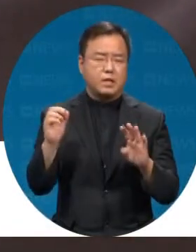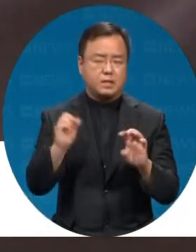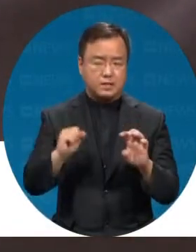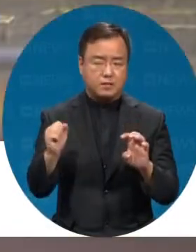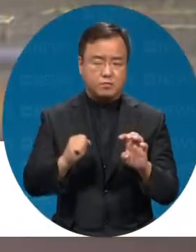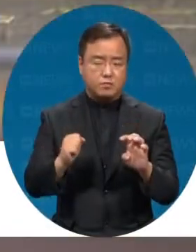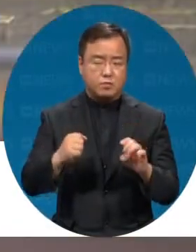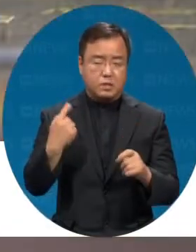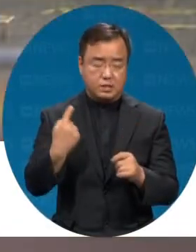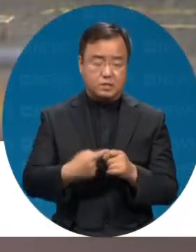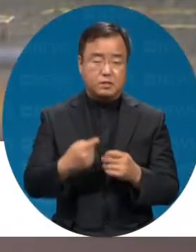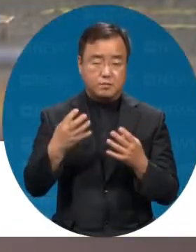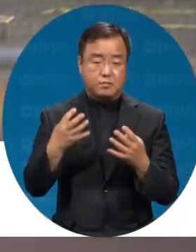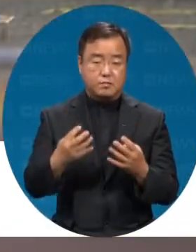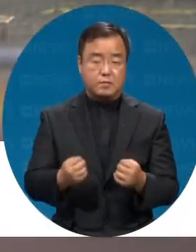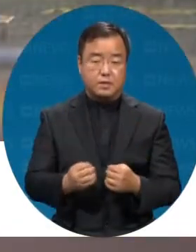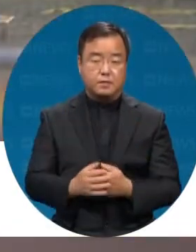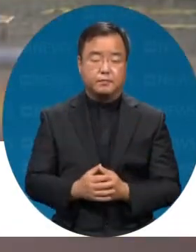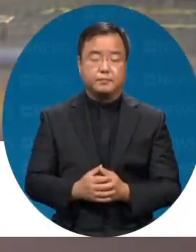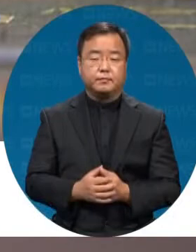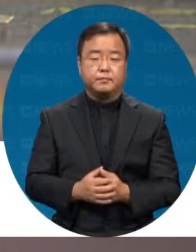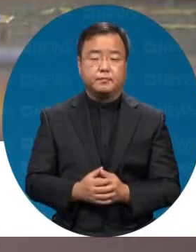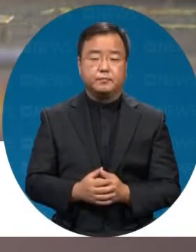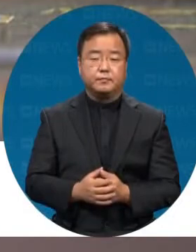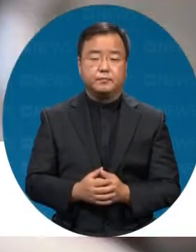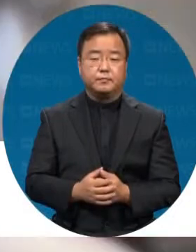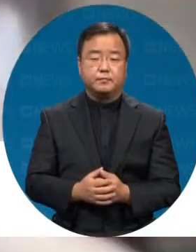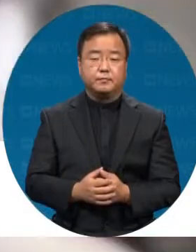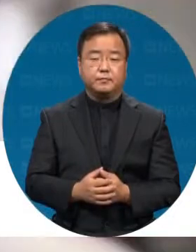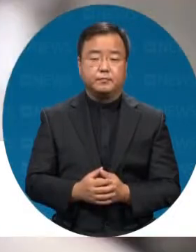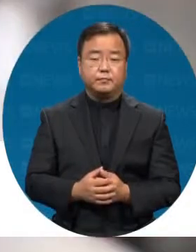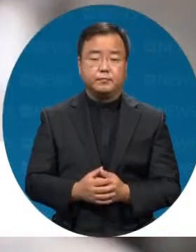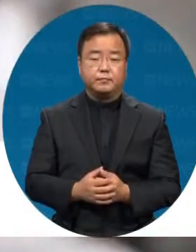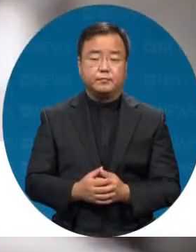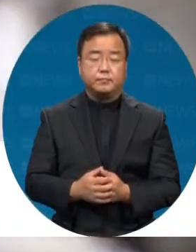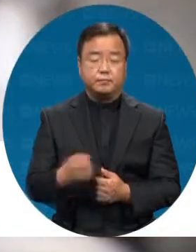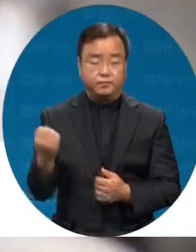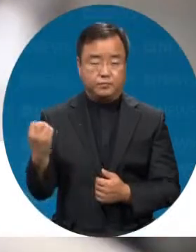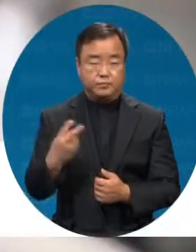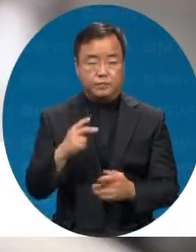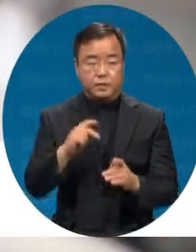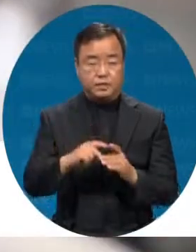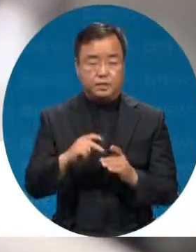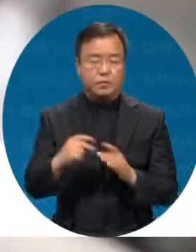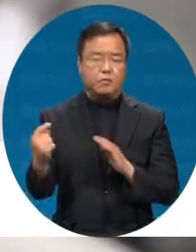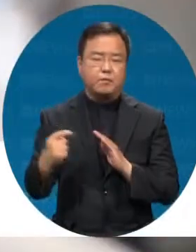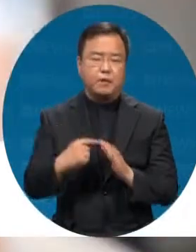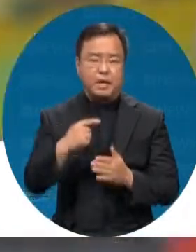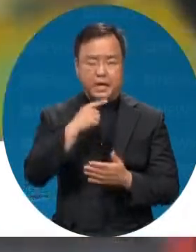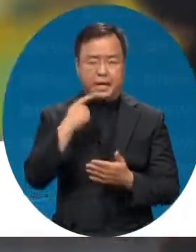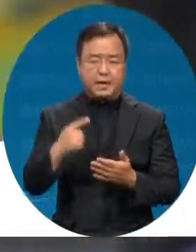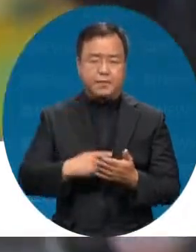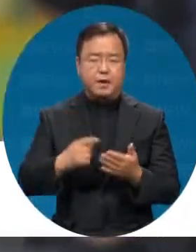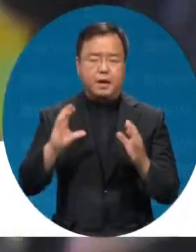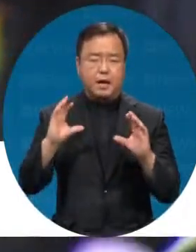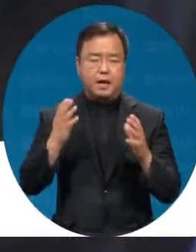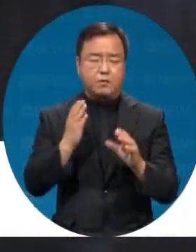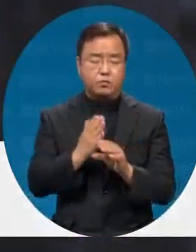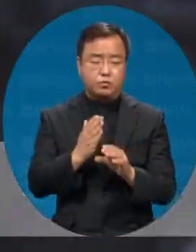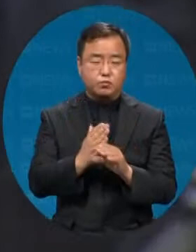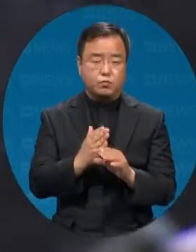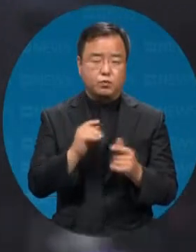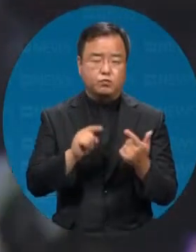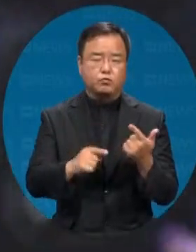인 2백 93명이 센터를 찾았습니다 또 센터를 찾은 피해 아동 청소년 가운데 6.6%